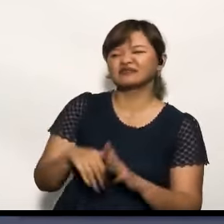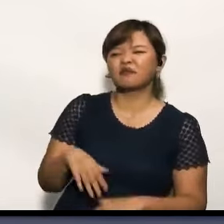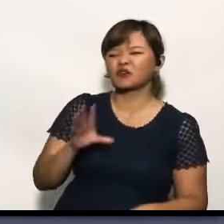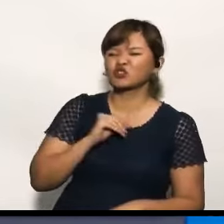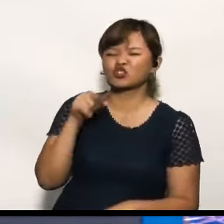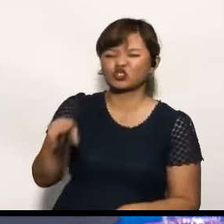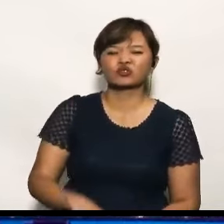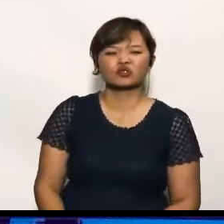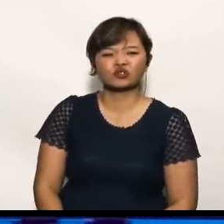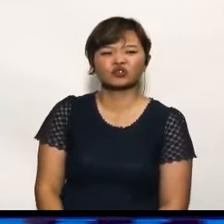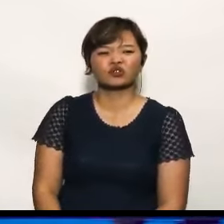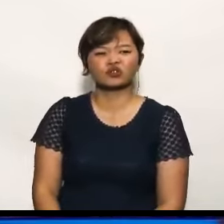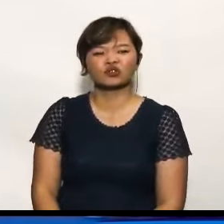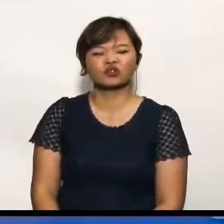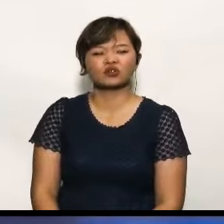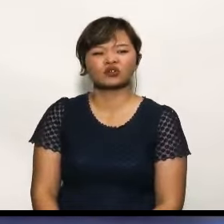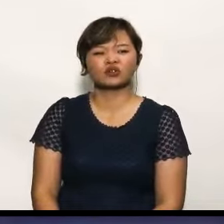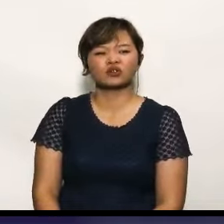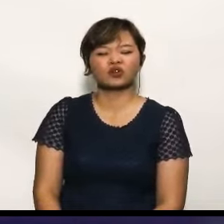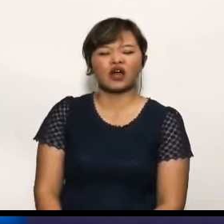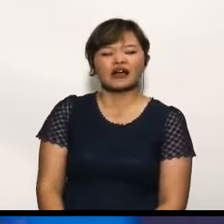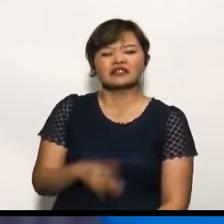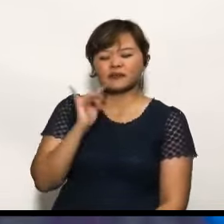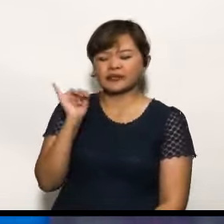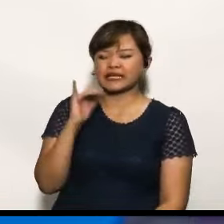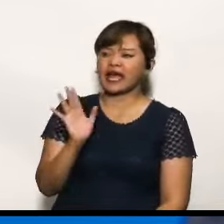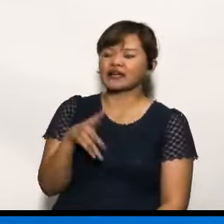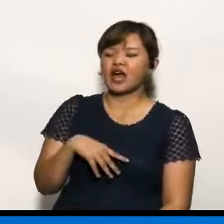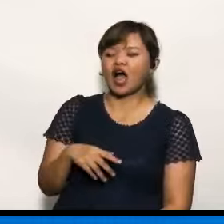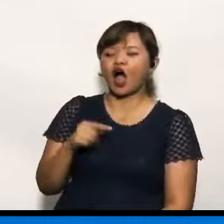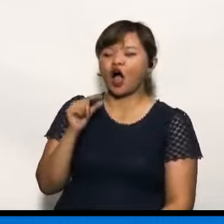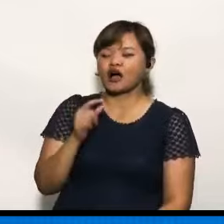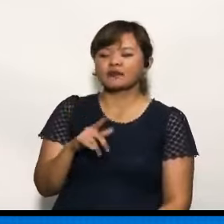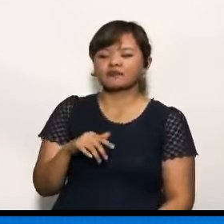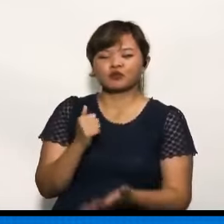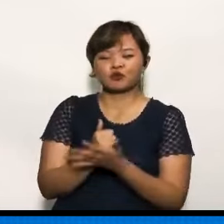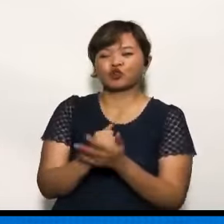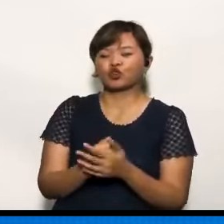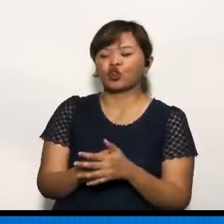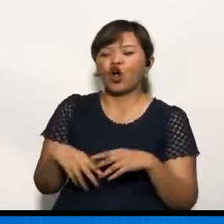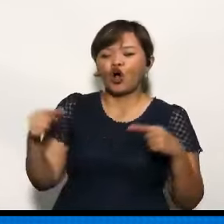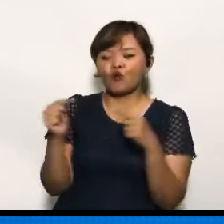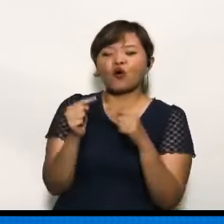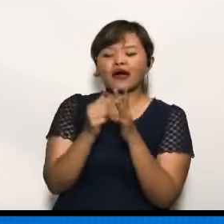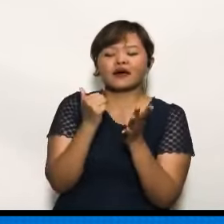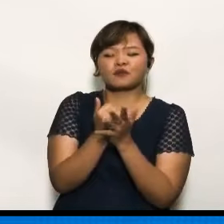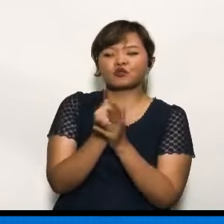ya. Jadi gak ada niat di balik batu, gak ada udang di balik batu. Satu hubungan yang